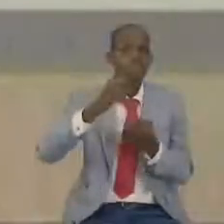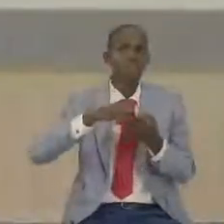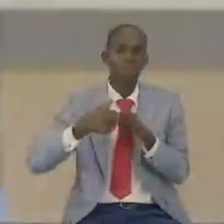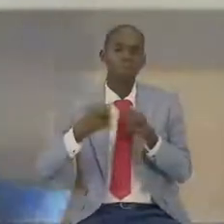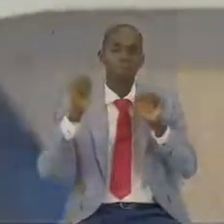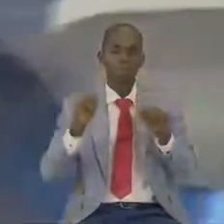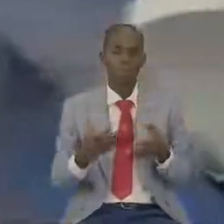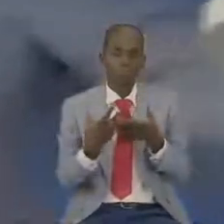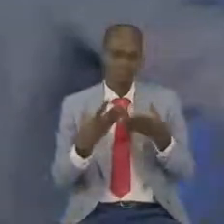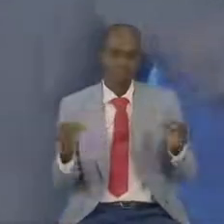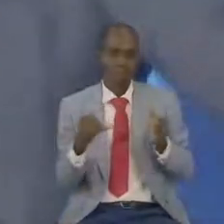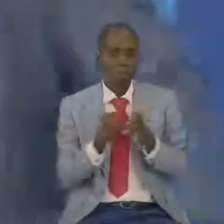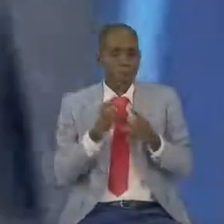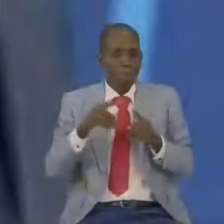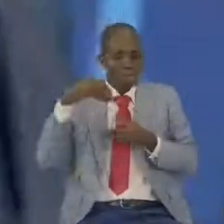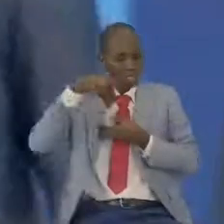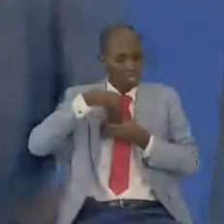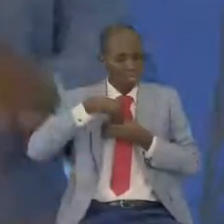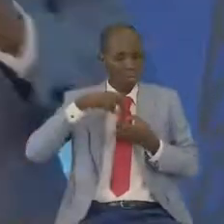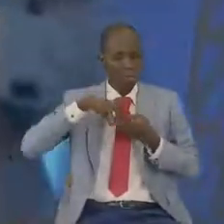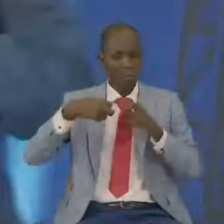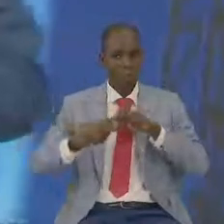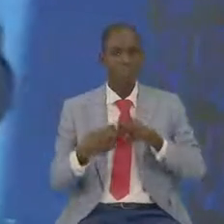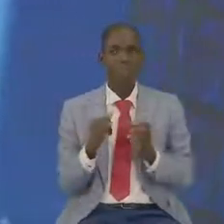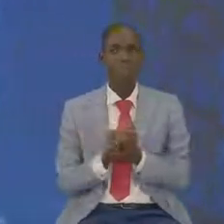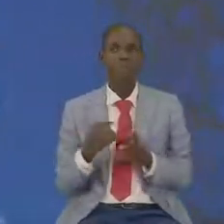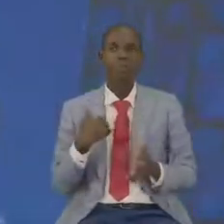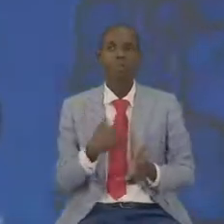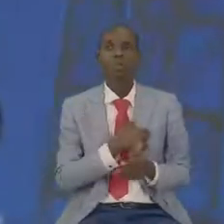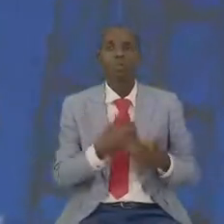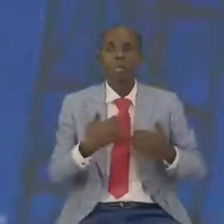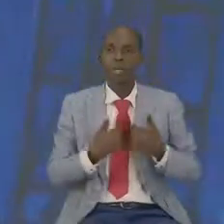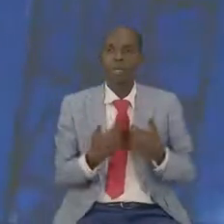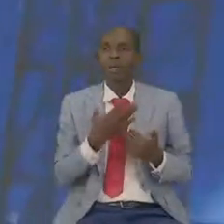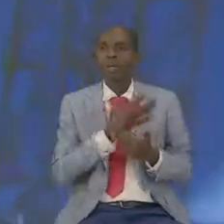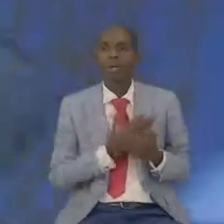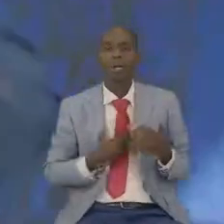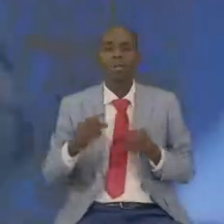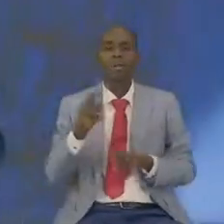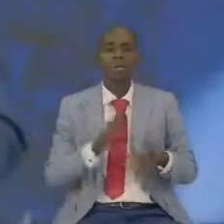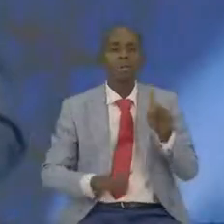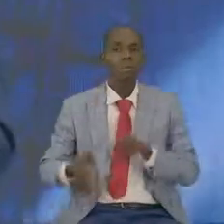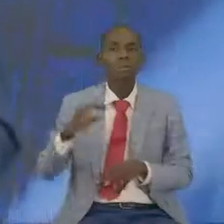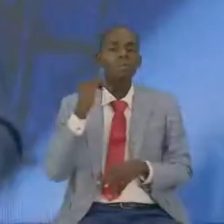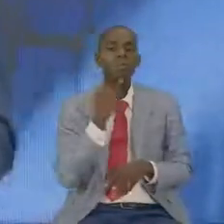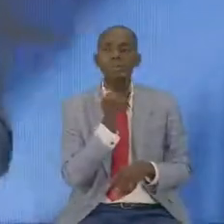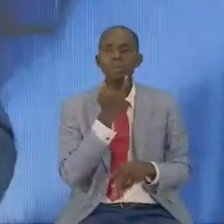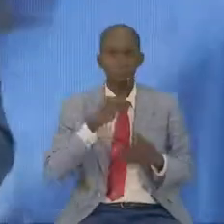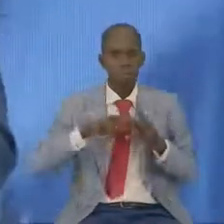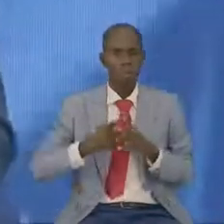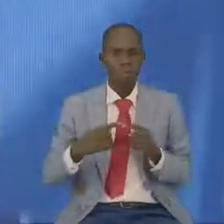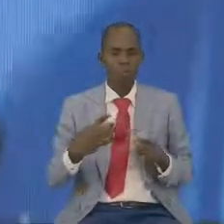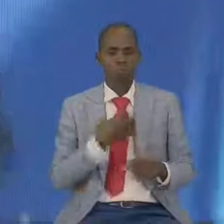problèmes internes, c'est que nous avons. Et il dit, il murmurait contre Moïse.